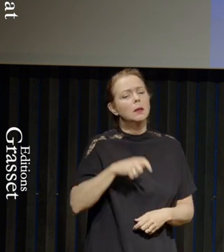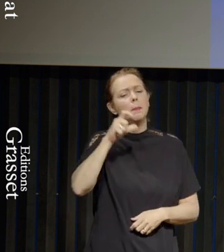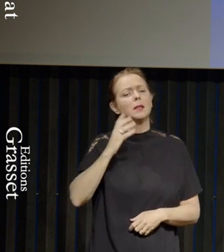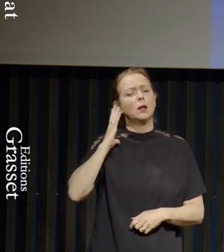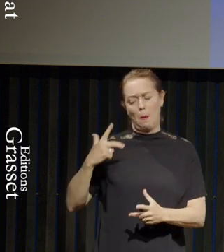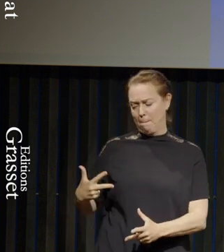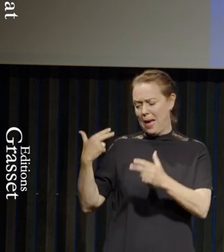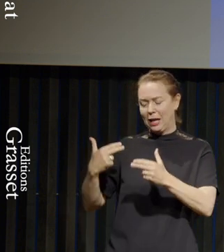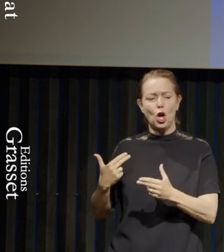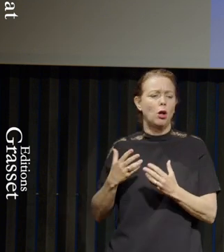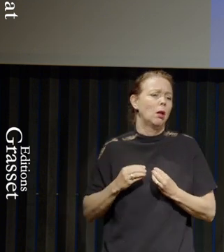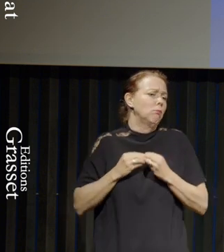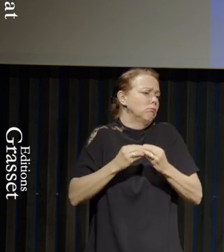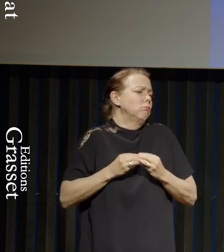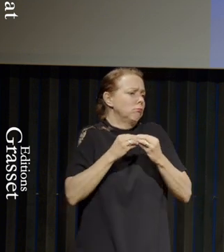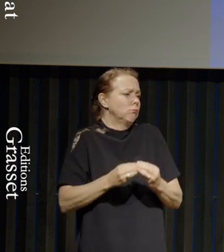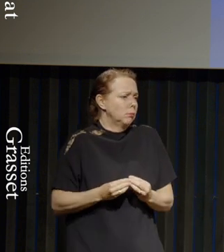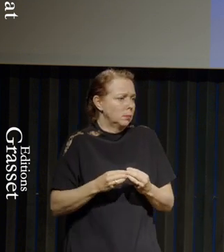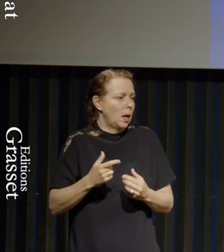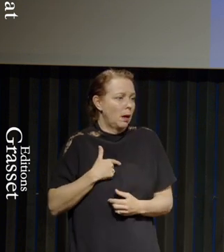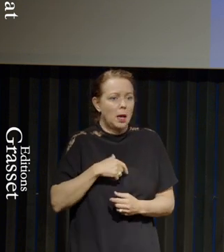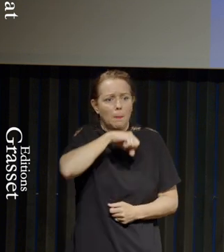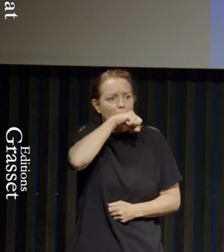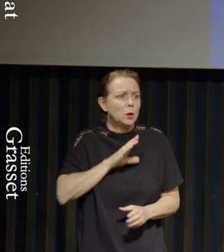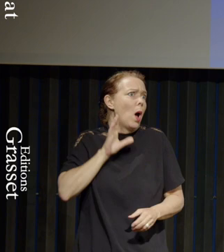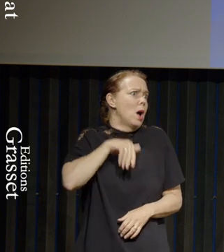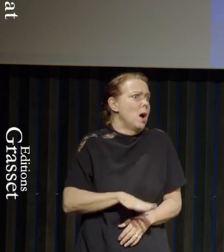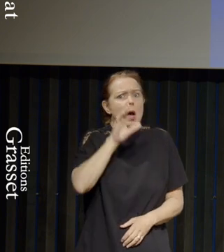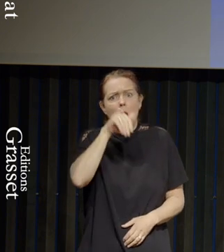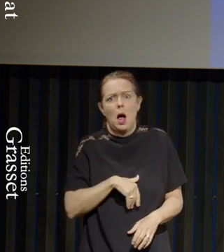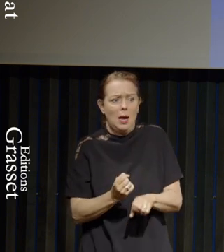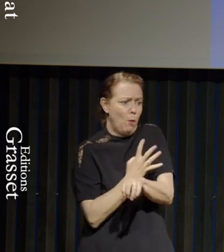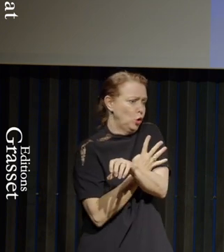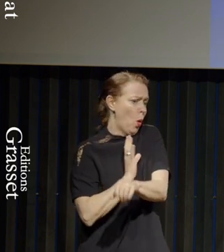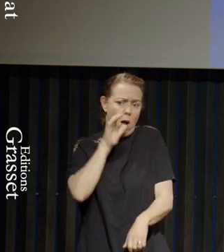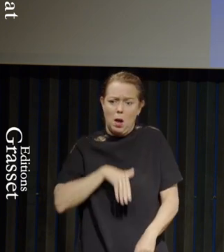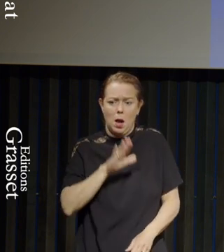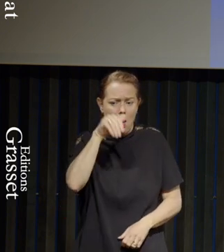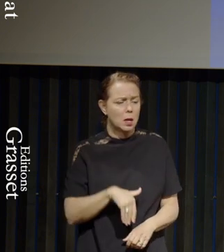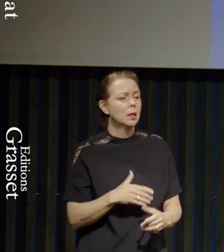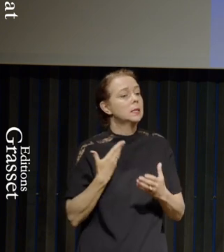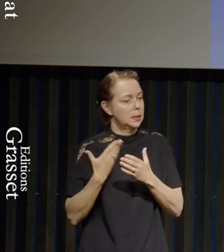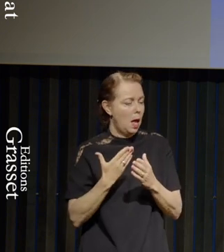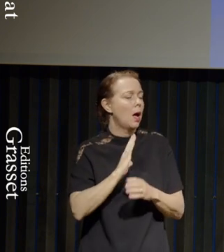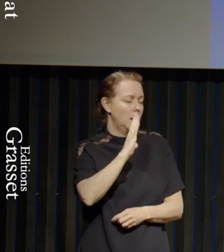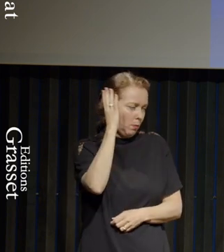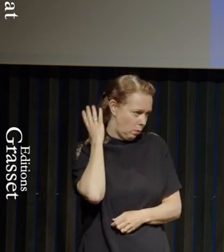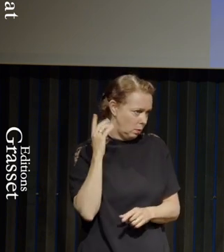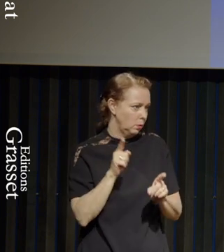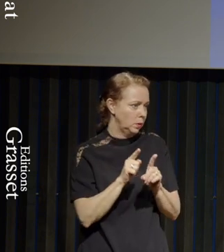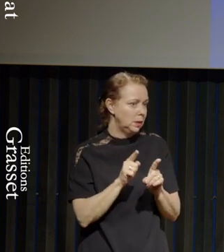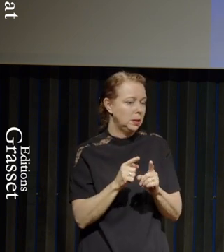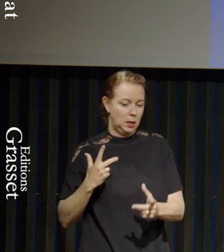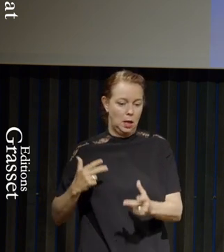romantiques, la tempête des passions, le bouleversement des émotions, le déséquilibre est quelque chose qui